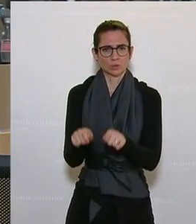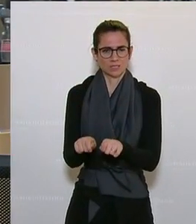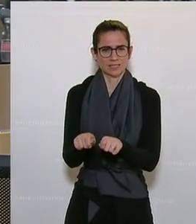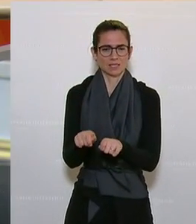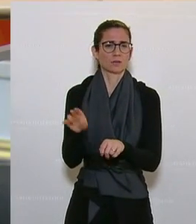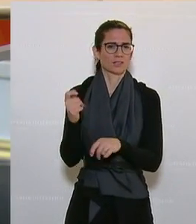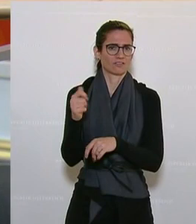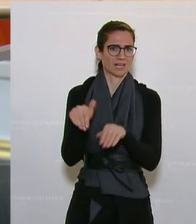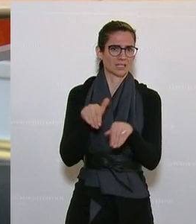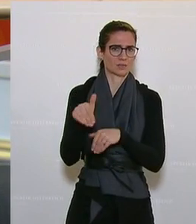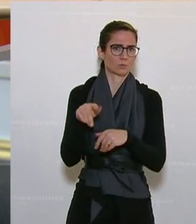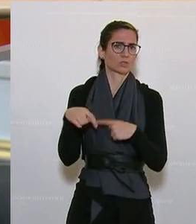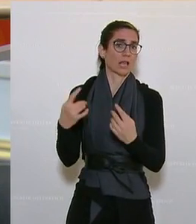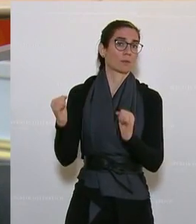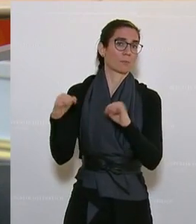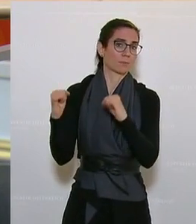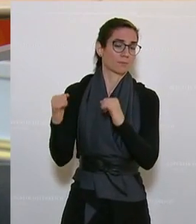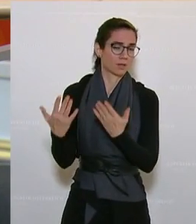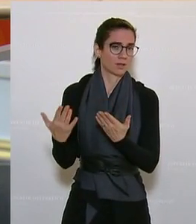dem Finanzministerium dann so vereinbart gewesen.